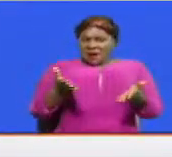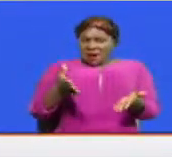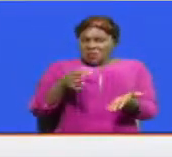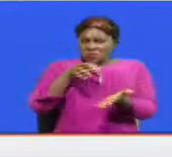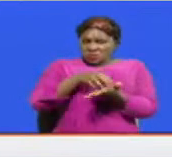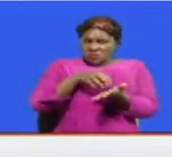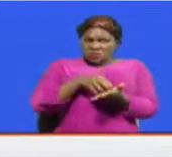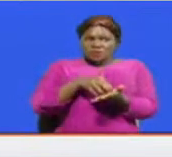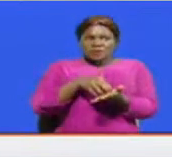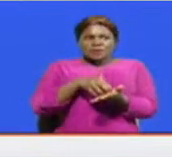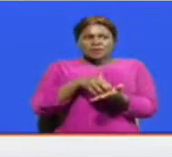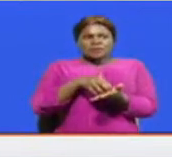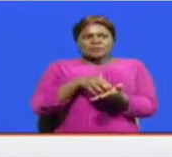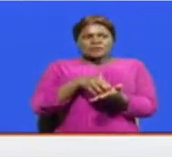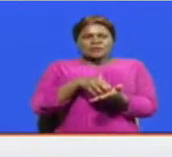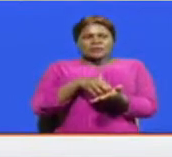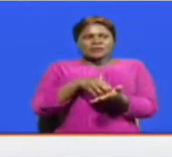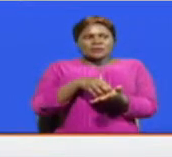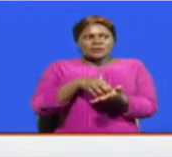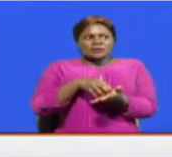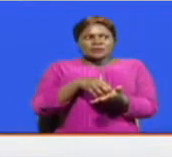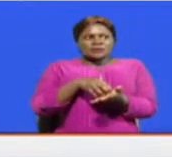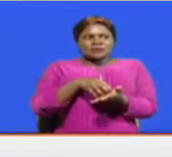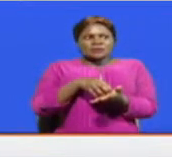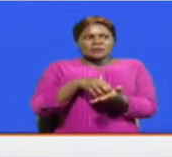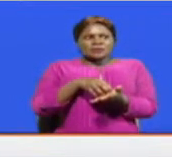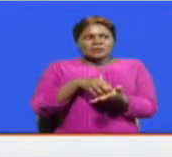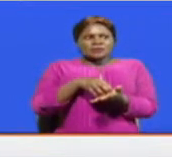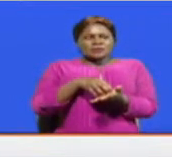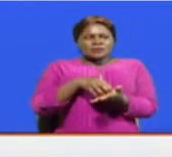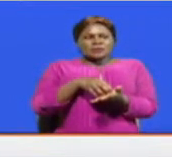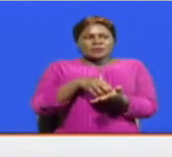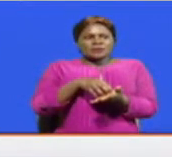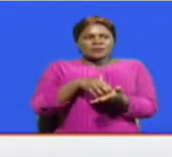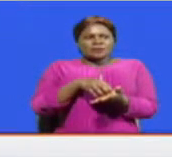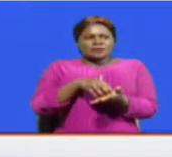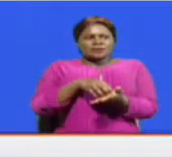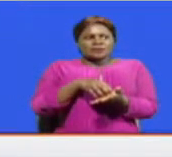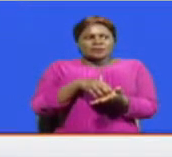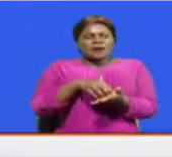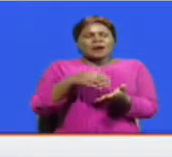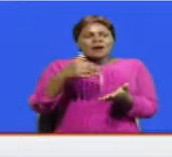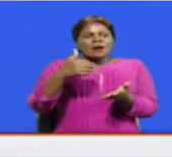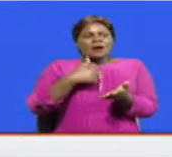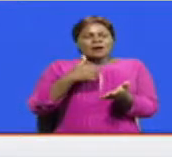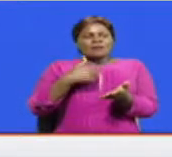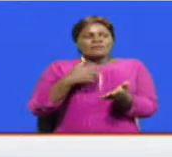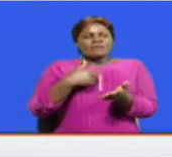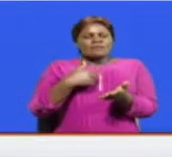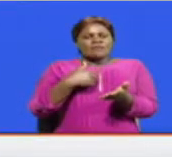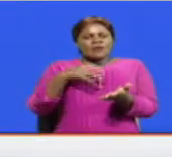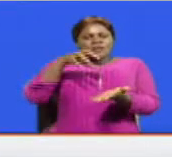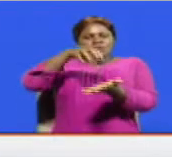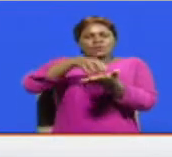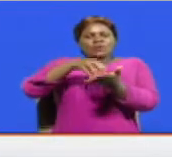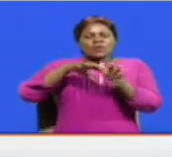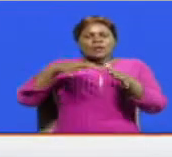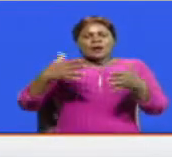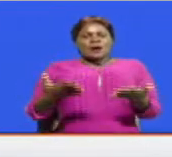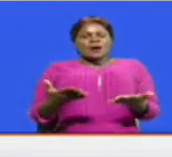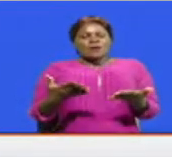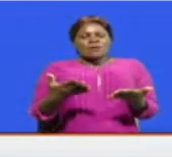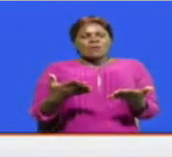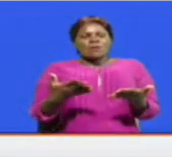constituted was or is very powerful, and we have cases where